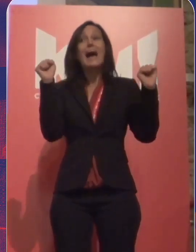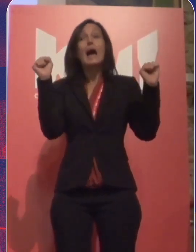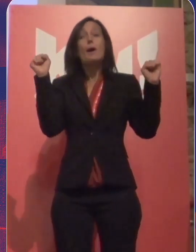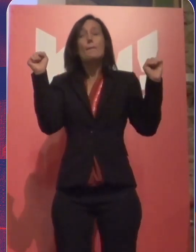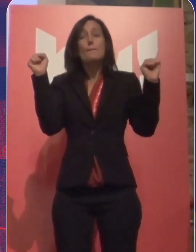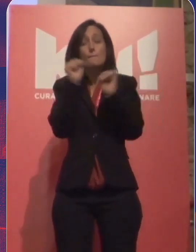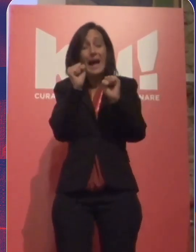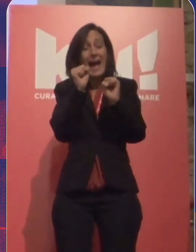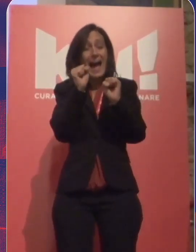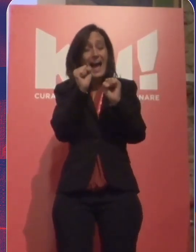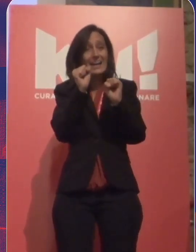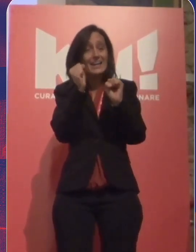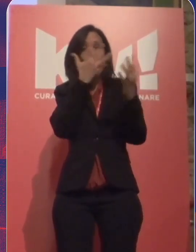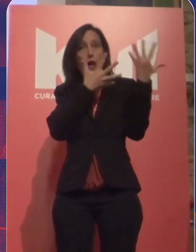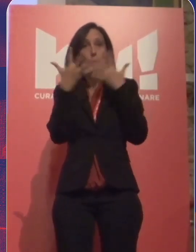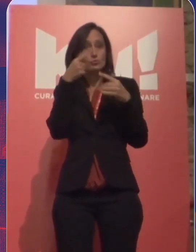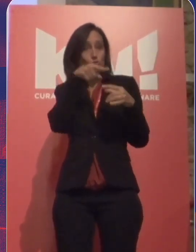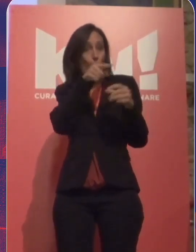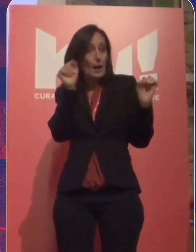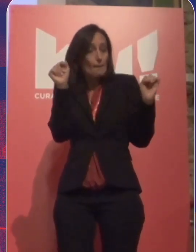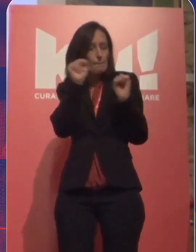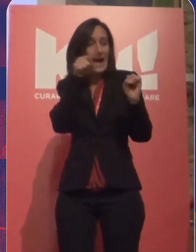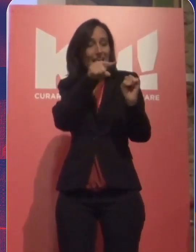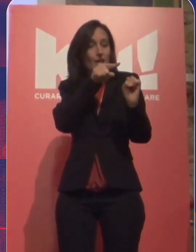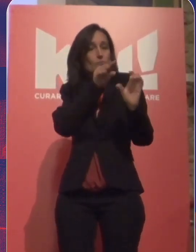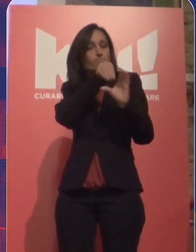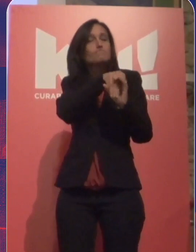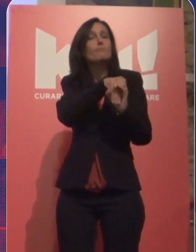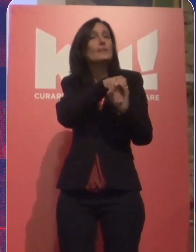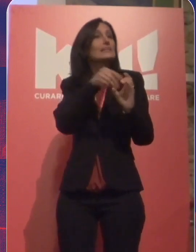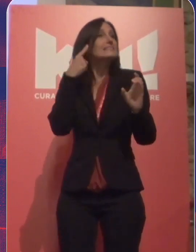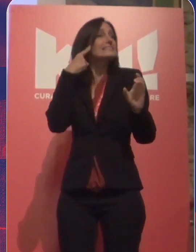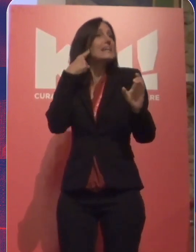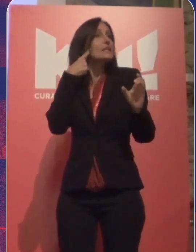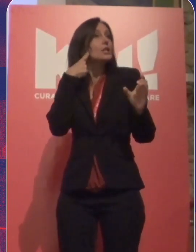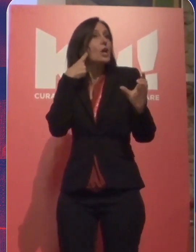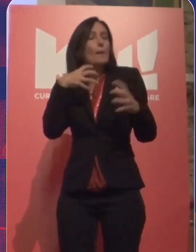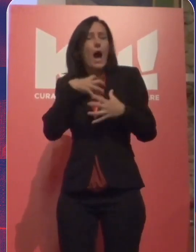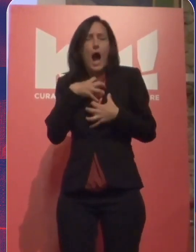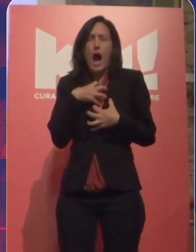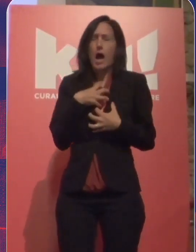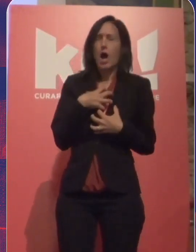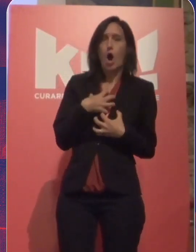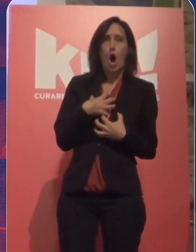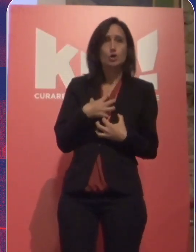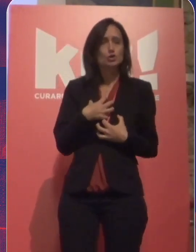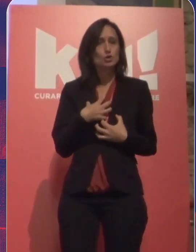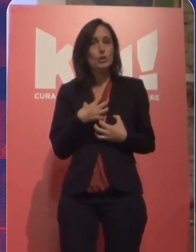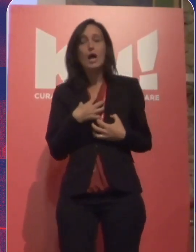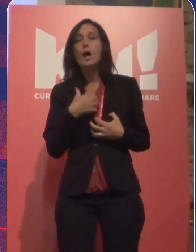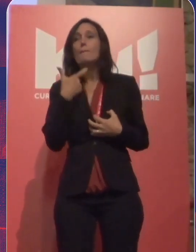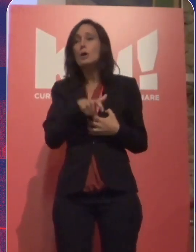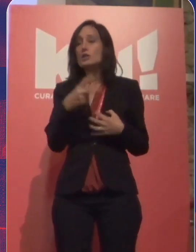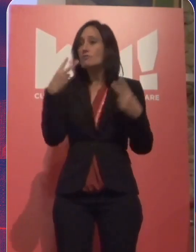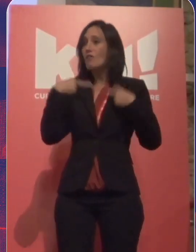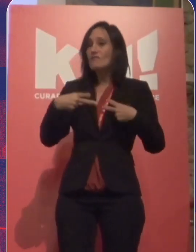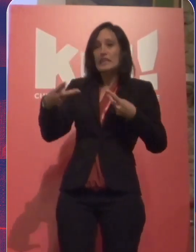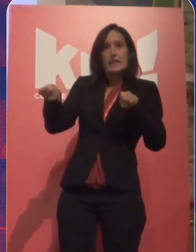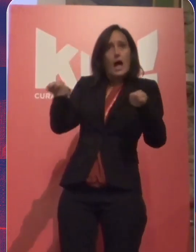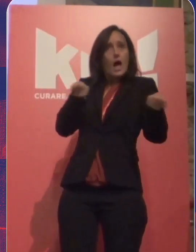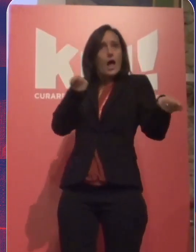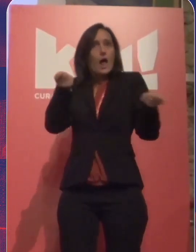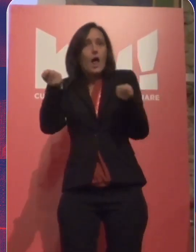dell'angoscia nei confronti della ingovernabilità della vita l'angoscia del panico e sempre